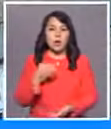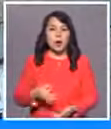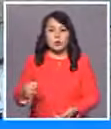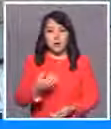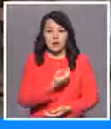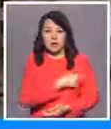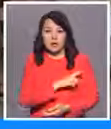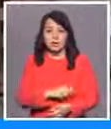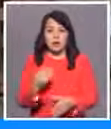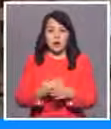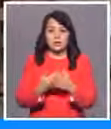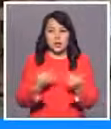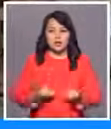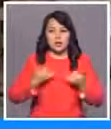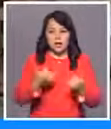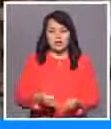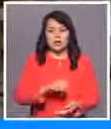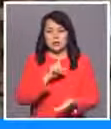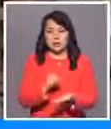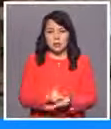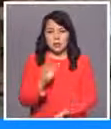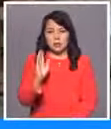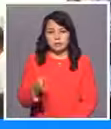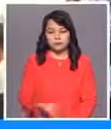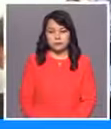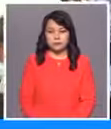қызылордалықтардың медицинаға қолжетімділігі арта түседі.